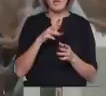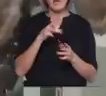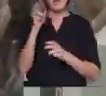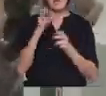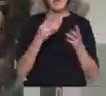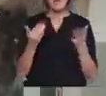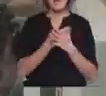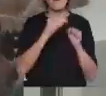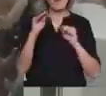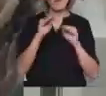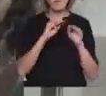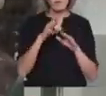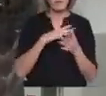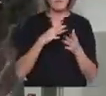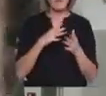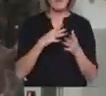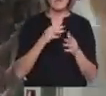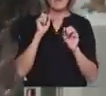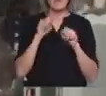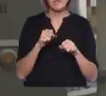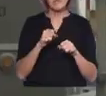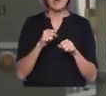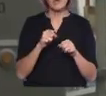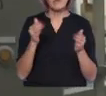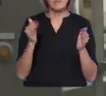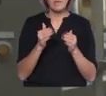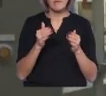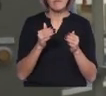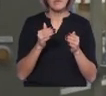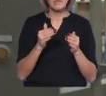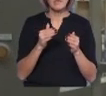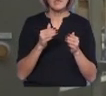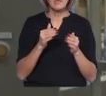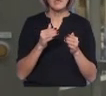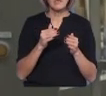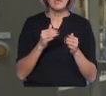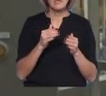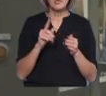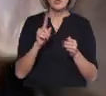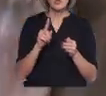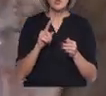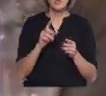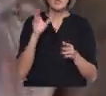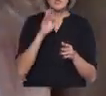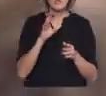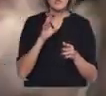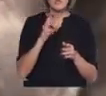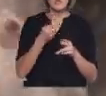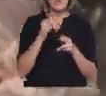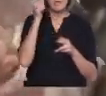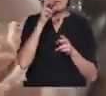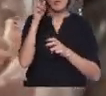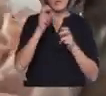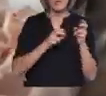оснащена современным техническим оборудованием, позволяющим минимизировать контакты с птицей. Следует отметить, что в сентябре текущего года